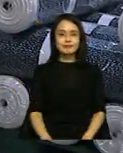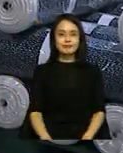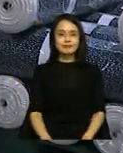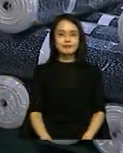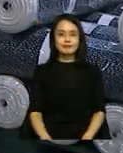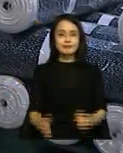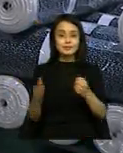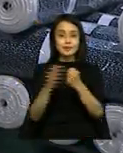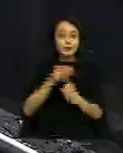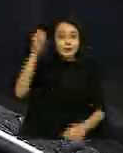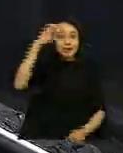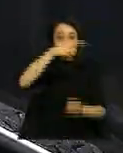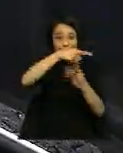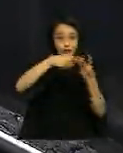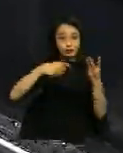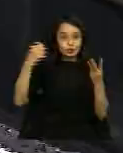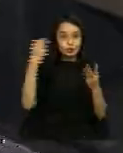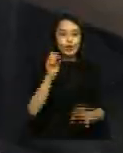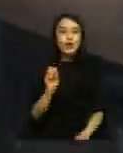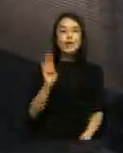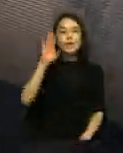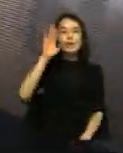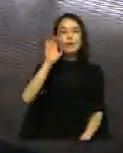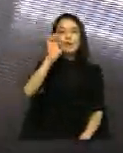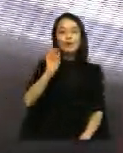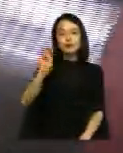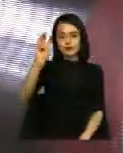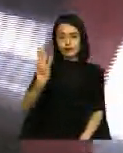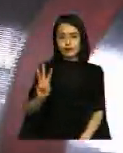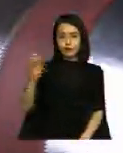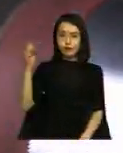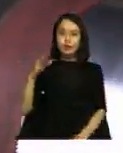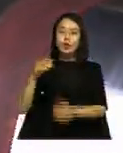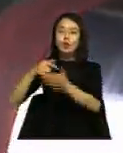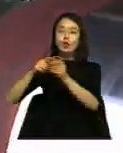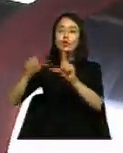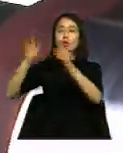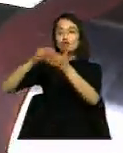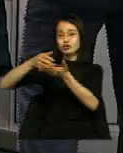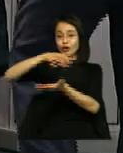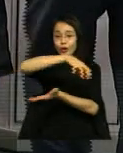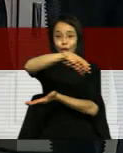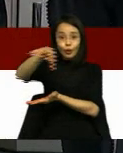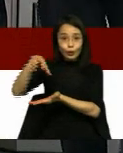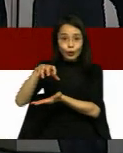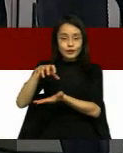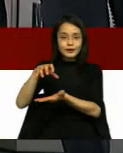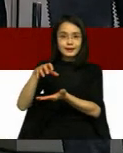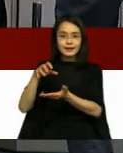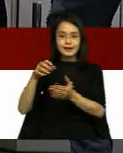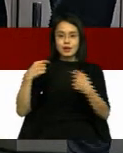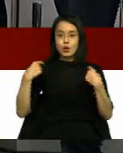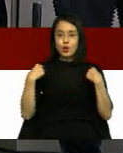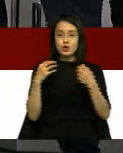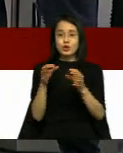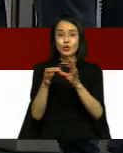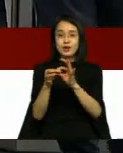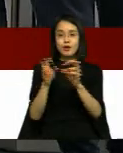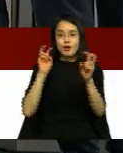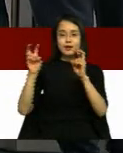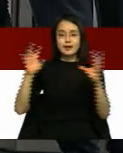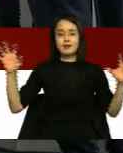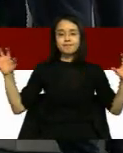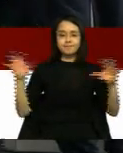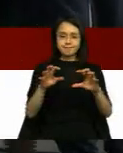양주와 포 촌 동주 턴 씨가 손을 맞잡아 씁니다 그 결과 접경지역 세계 3 는 글로벌 섬유가 주